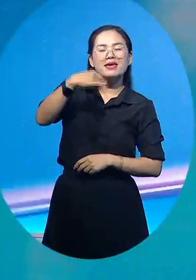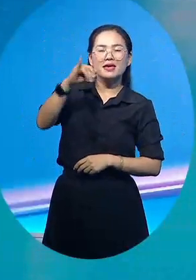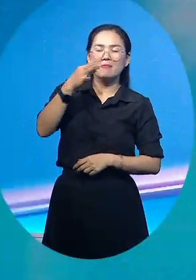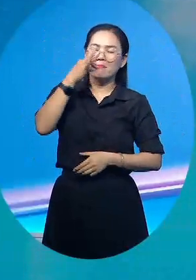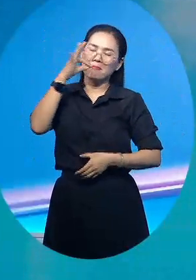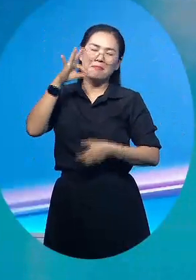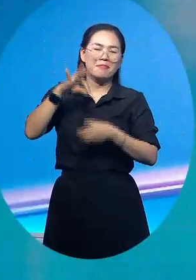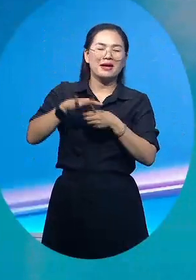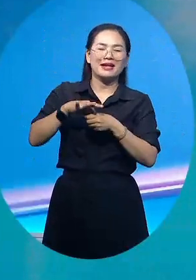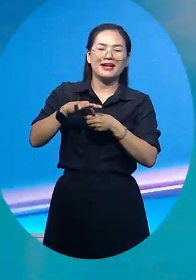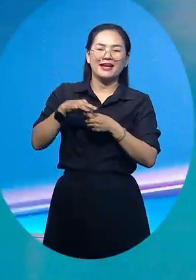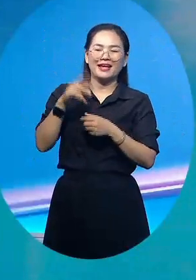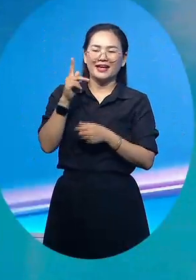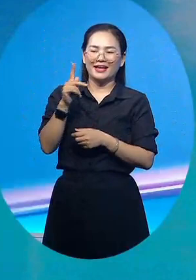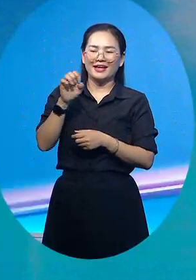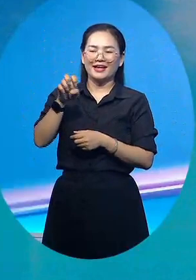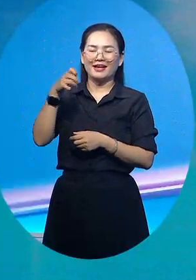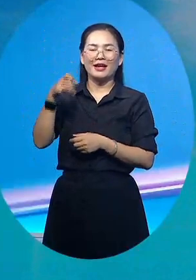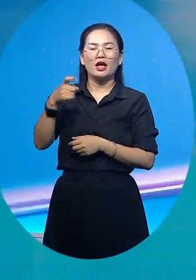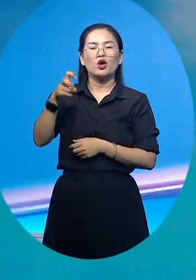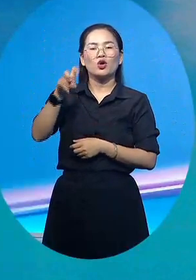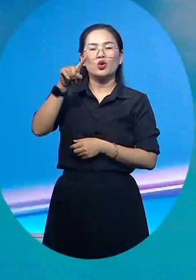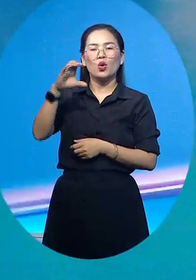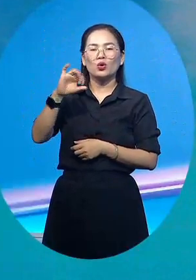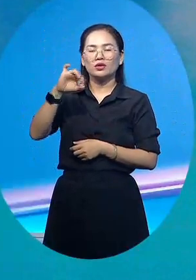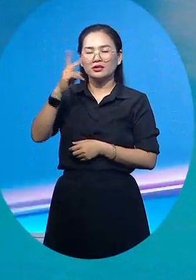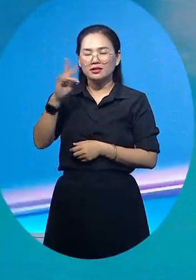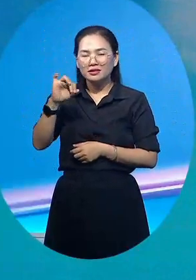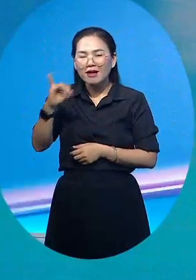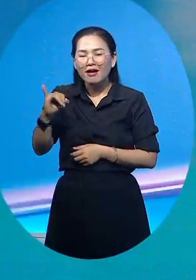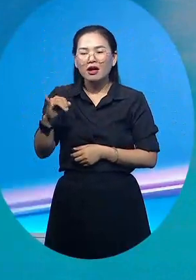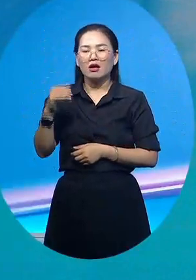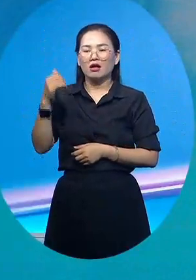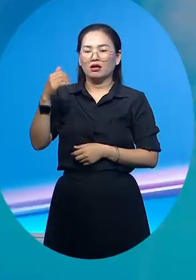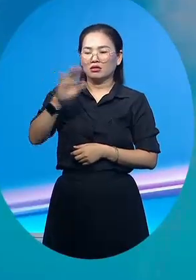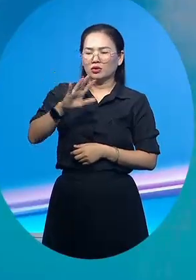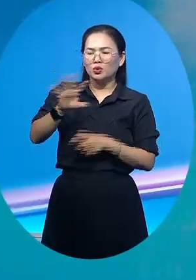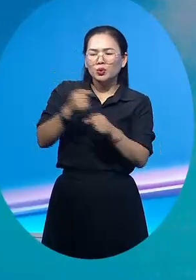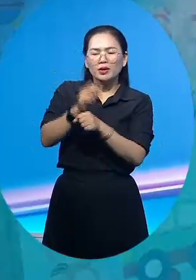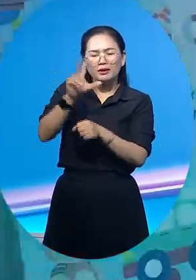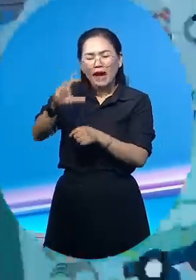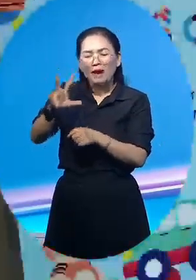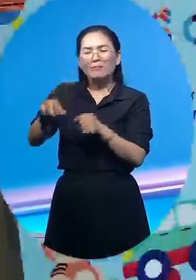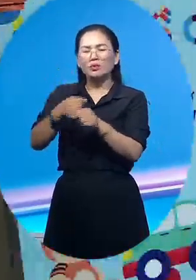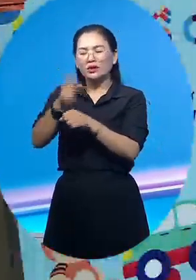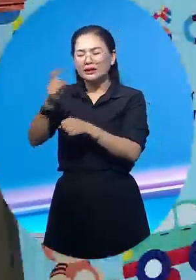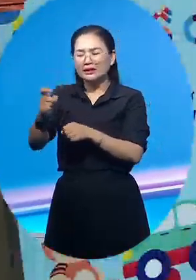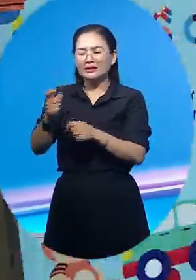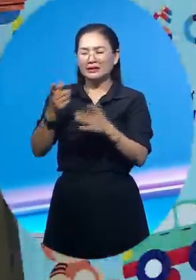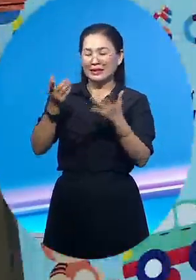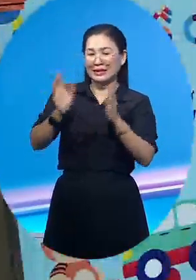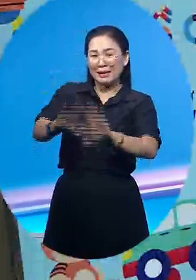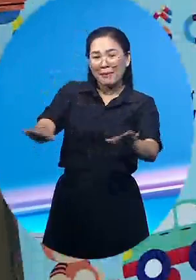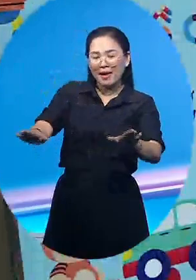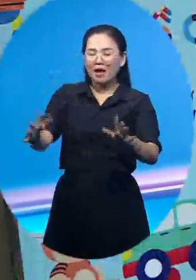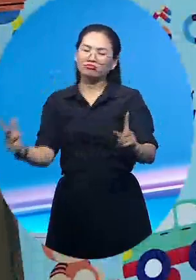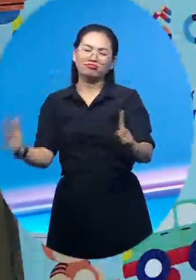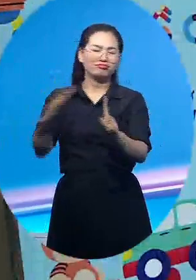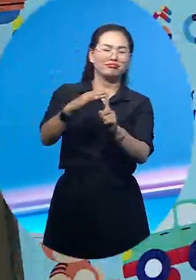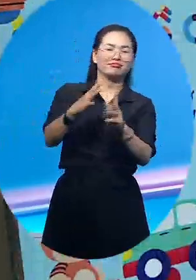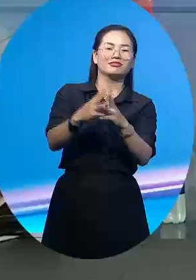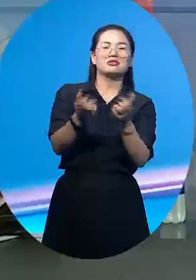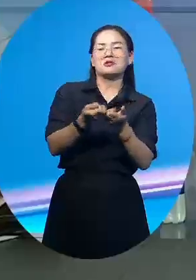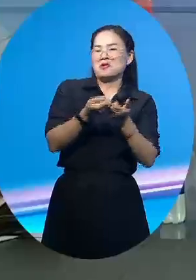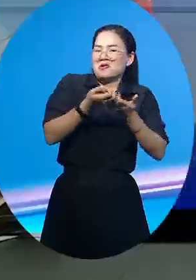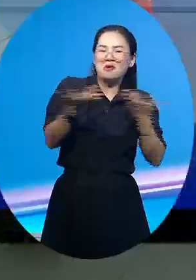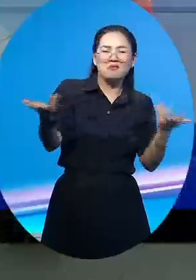casting đầu tiên với sự hưởng ứng rất đông các bé thiếu nhi trong độ tuổi 8 và 9 chương trình là sân chơi Mới